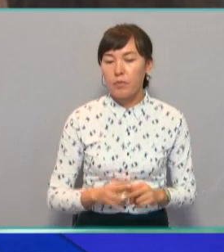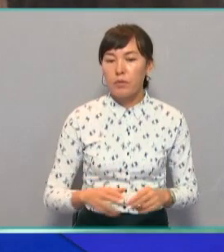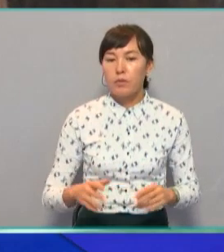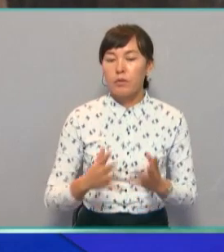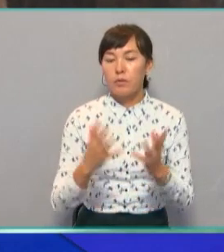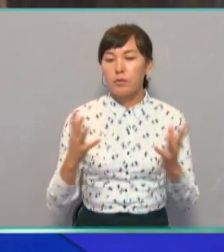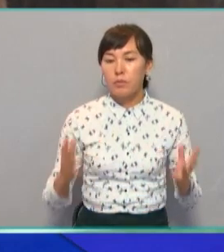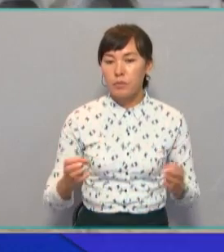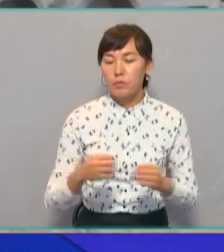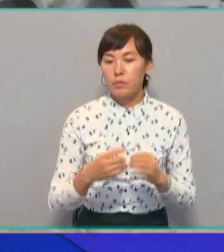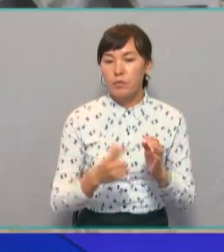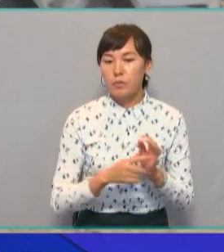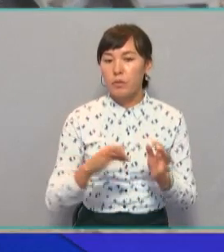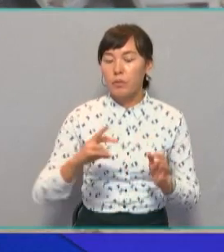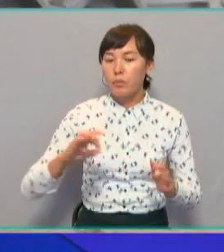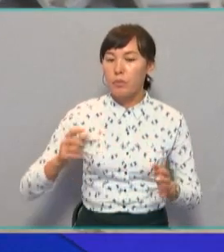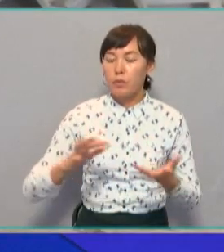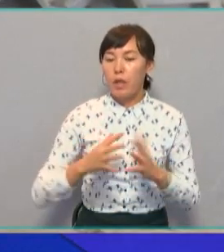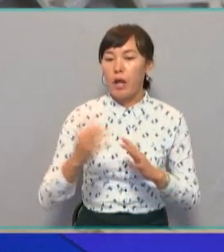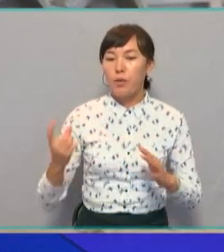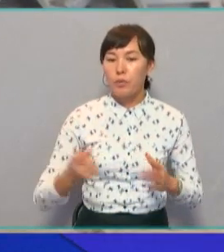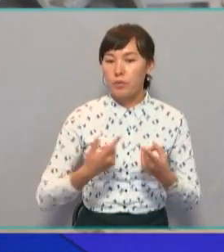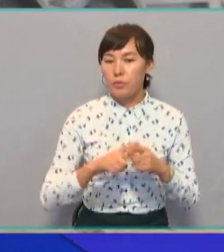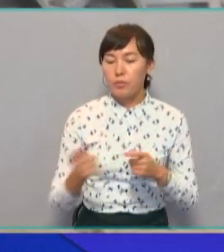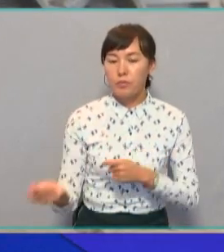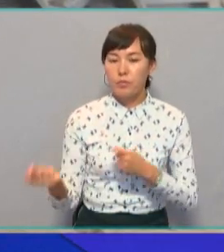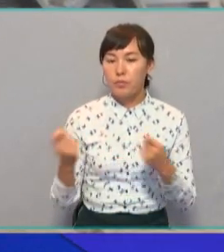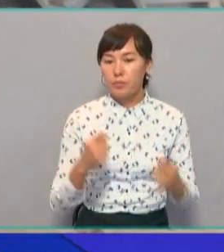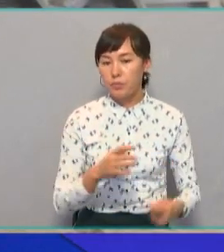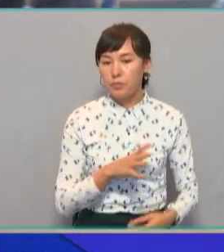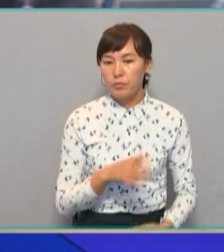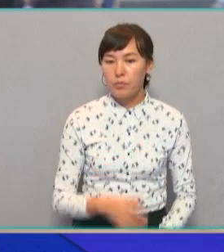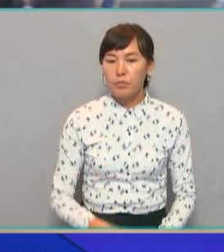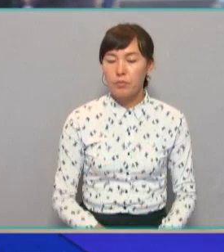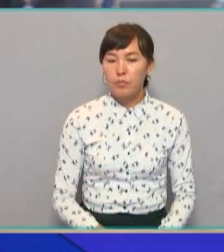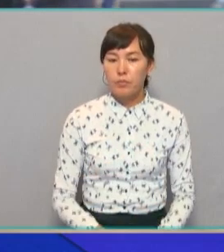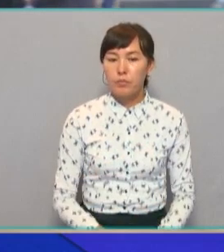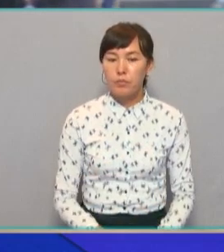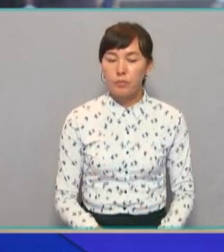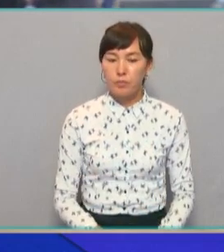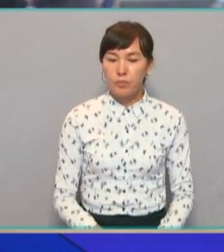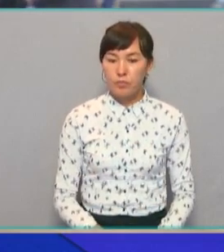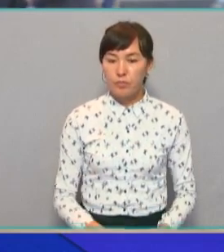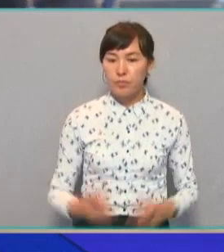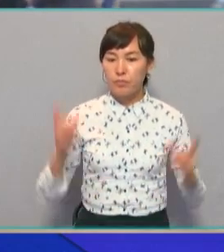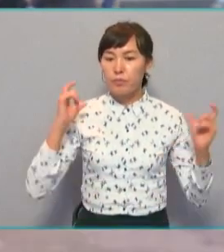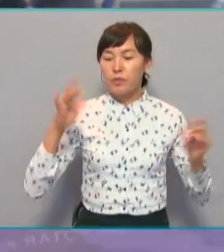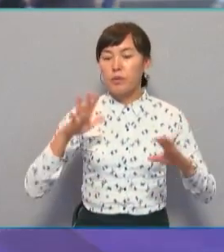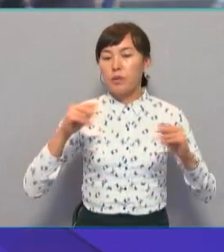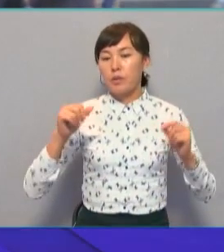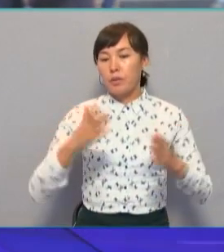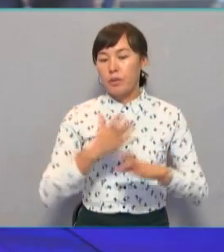бір қораға 18 миллион теңгенің ауыл шаруашылық құрал жабдықтары берілуде. Институттың бюджетіне